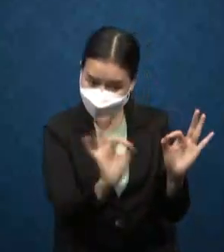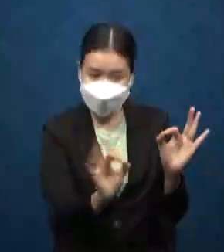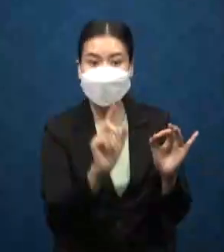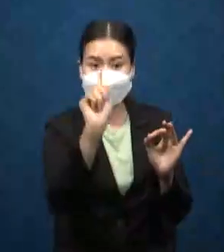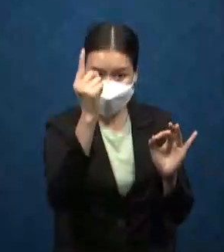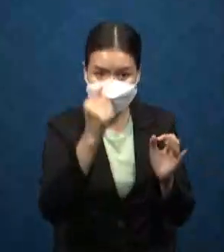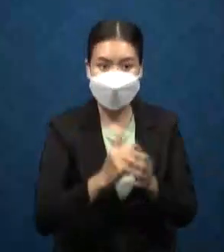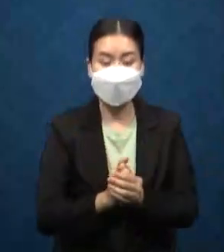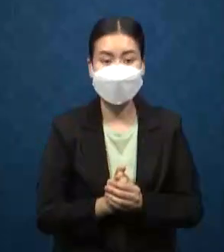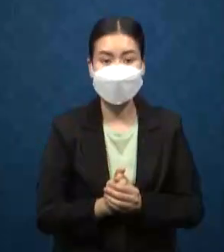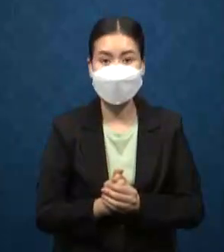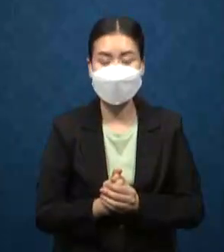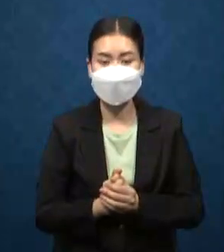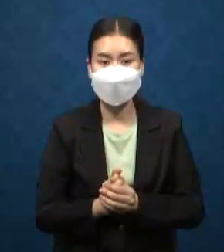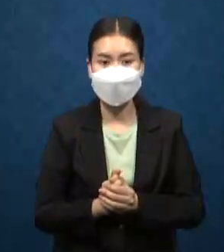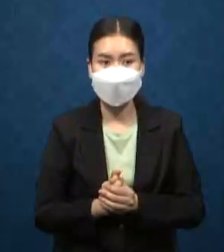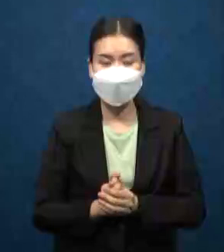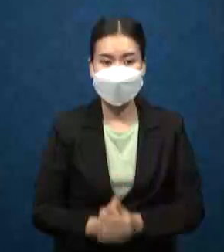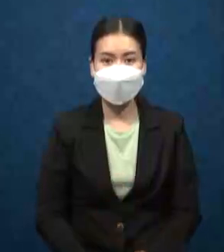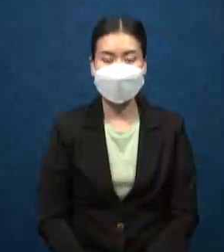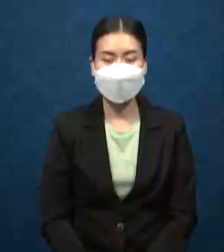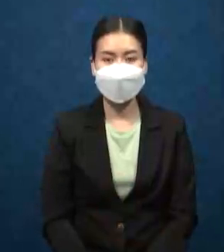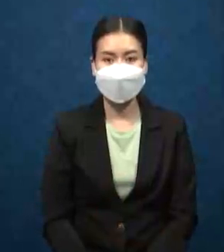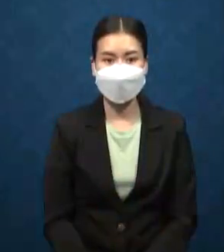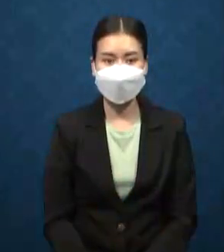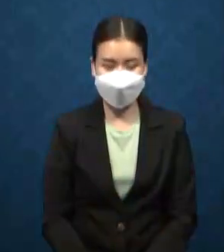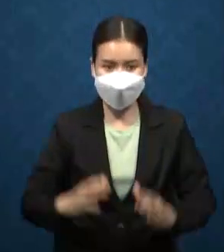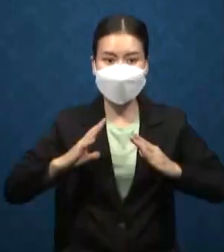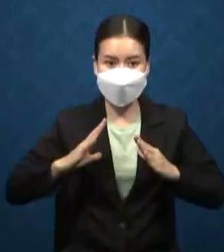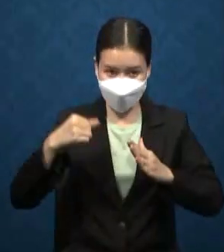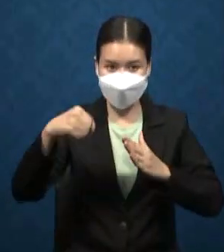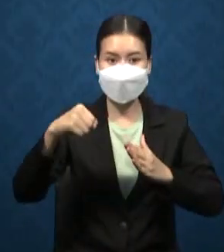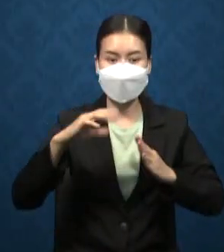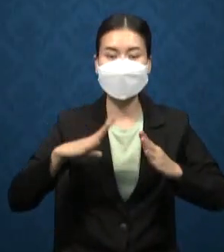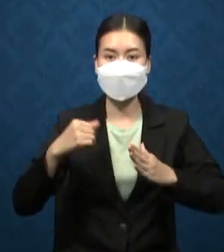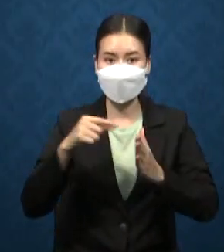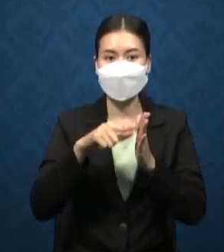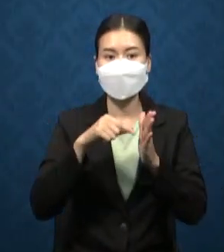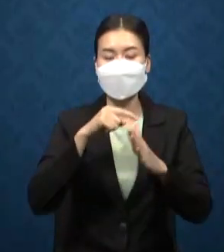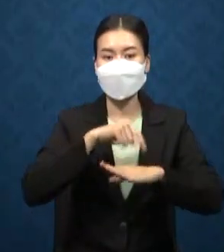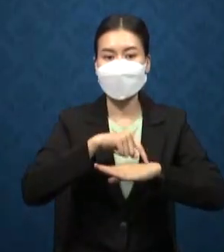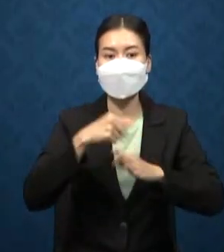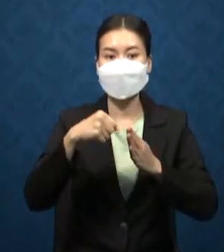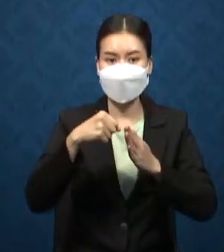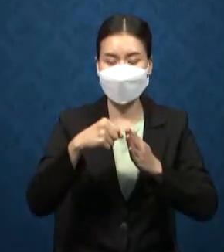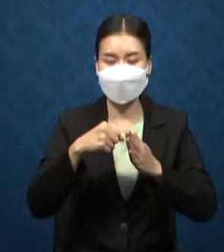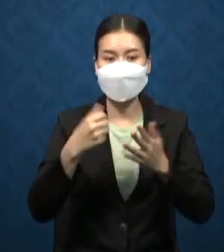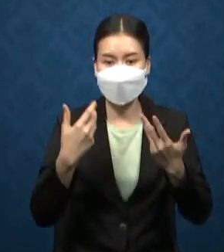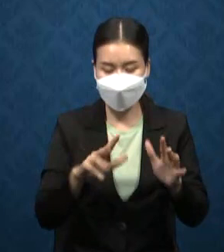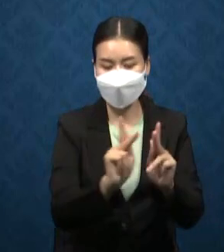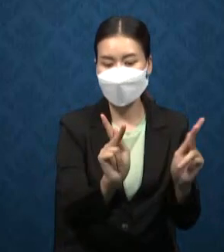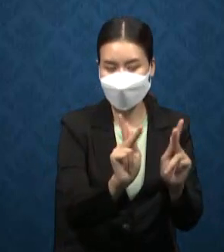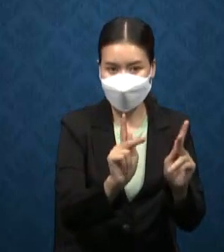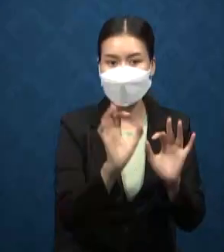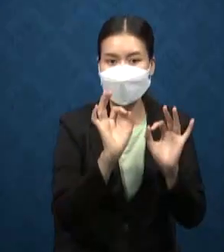อนุญาตพรรคท่านประธานไม่เป็นไรหรอกครับขอบคุณครับ 10นาทีนะครับถ้ากลับมาธิการยืนยันผมก็จะมาถามนะ